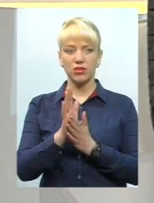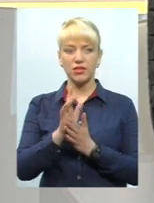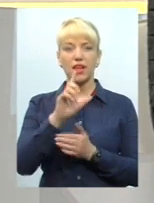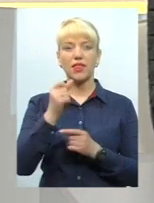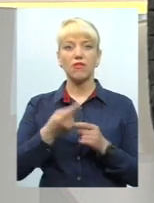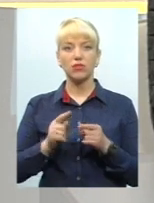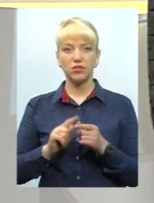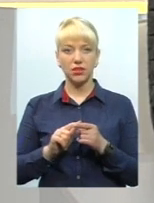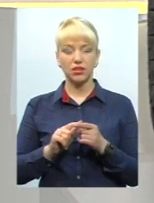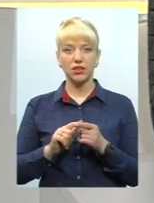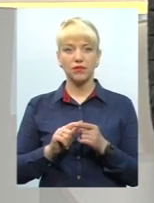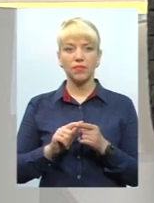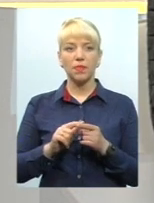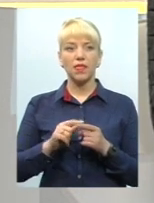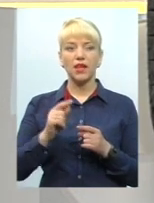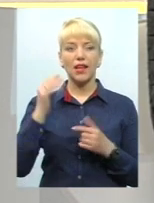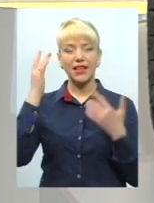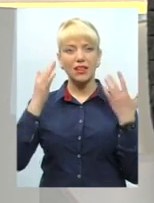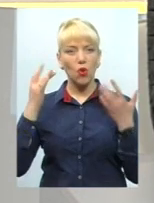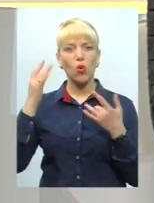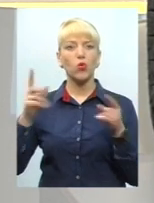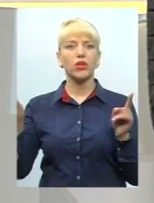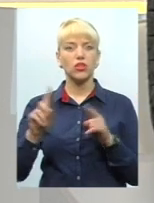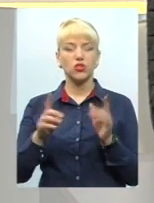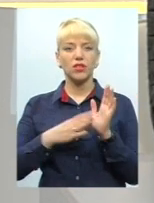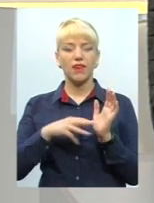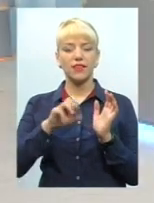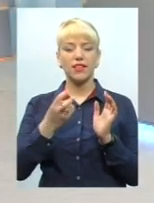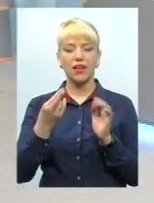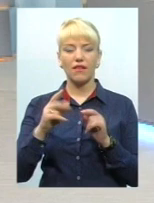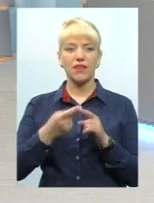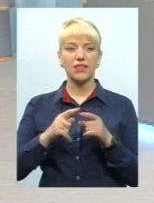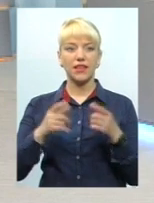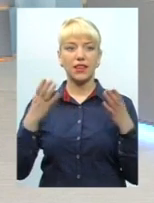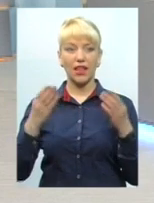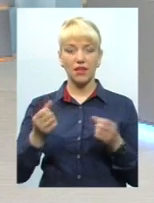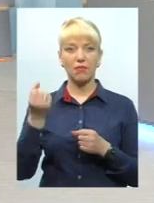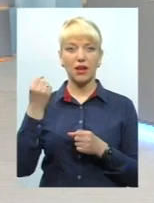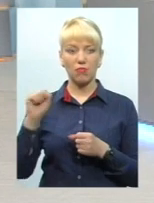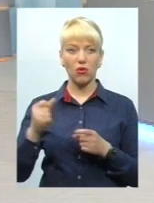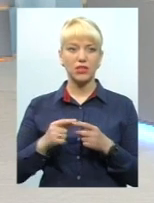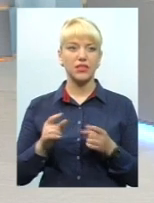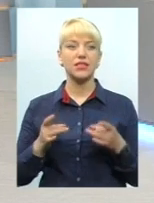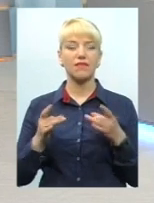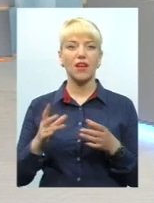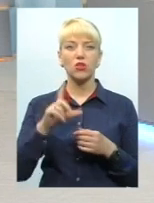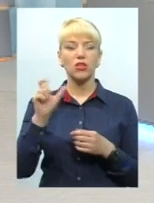тій ідеології, що 9 травня – це День перемоги, це свято зі сльозами на